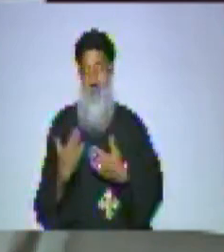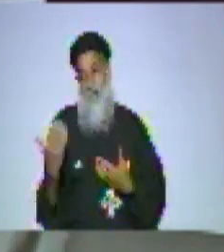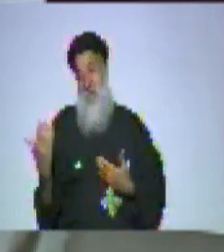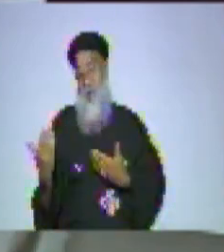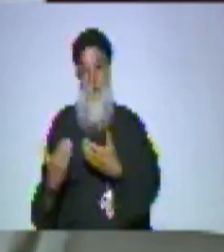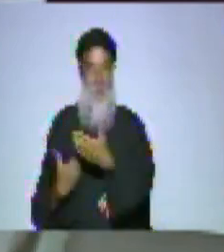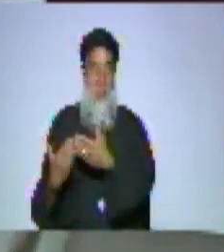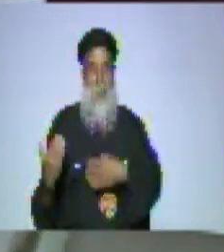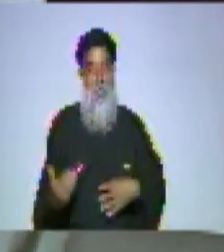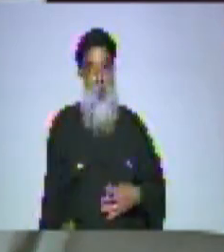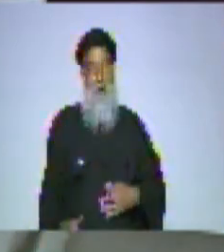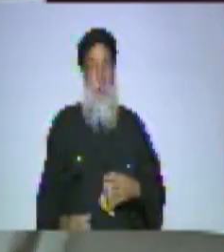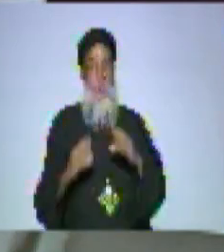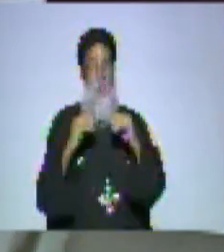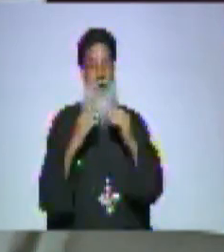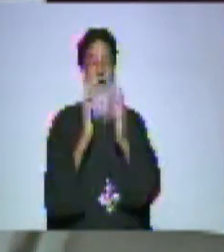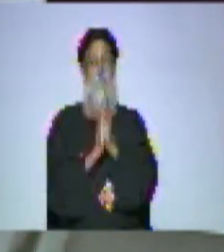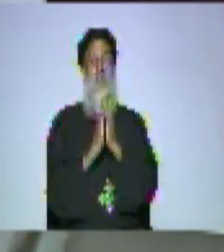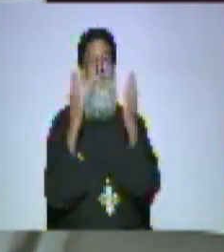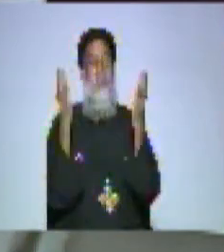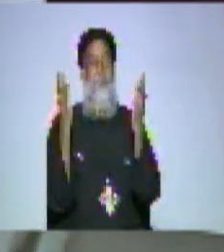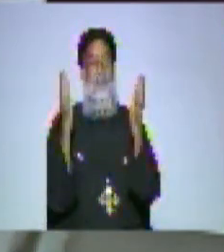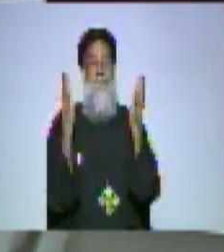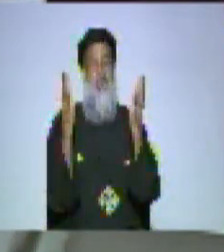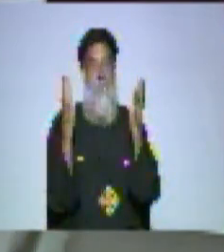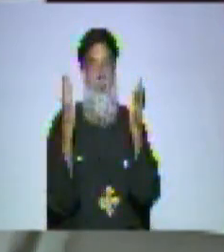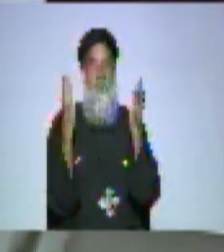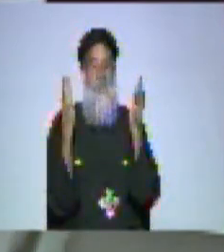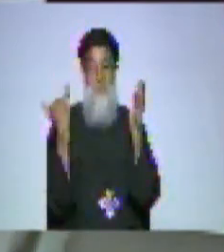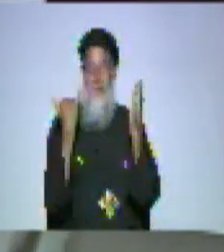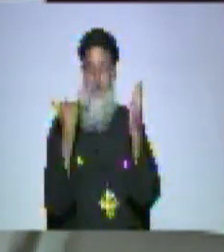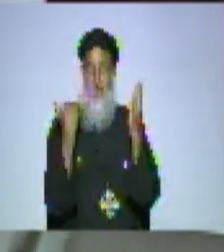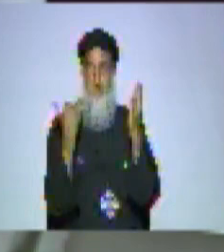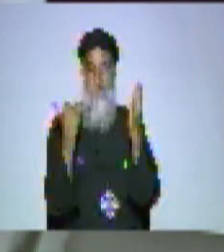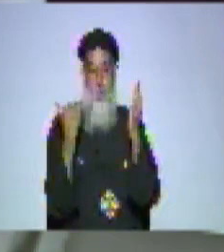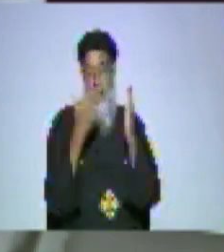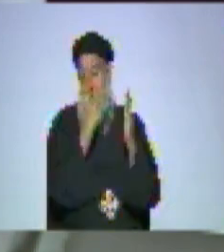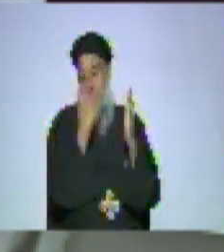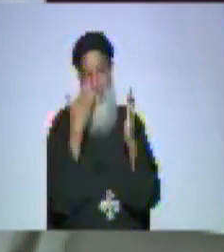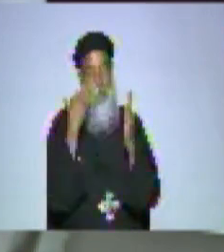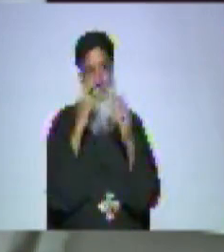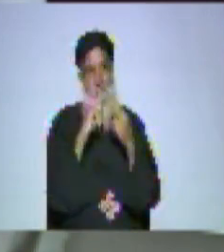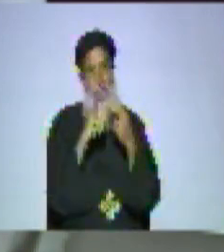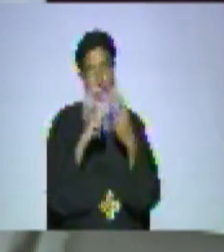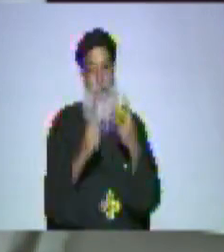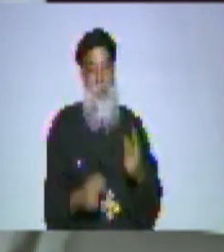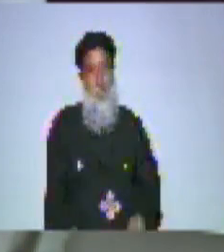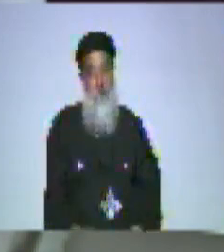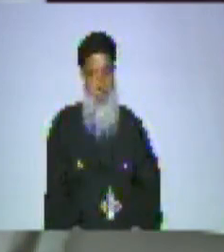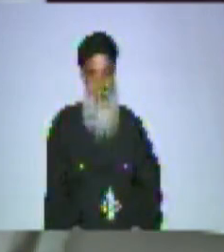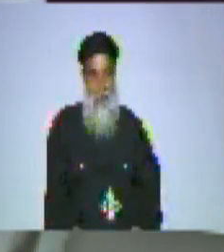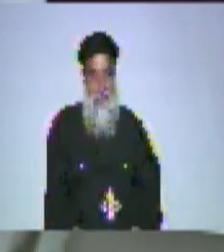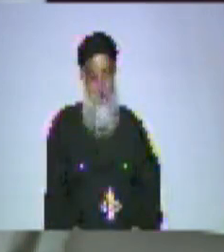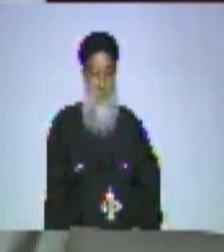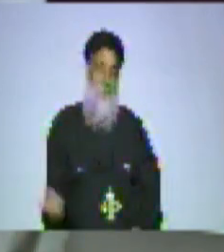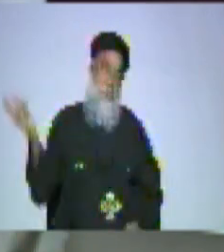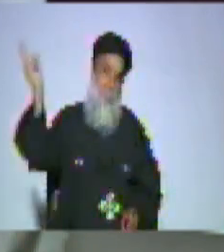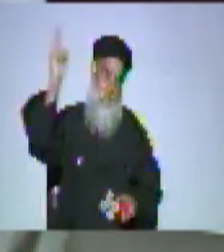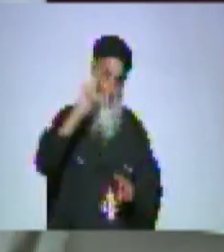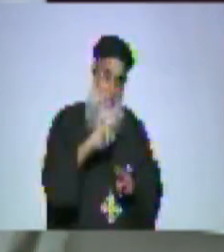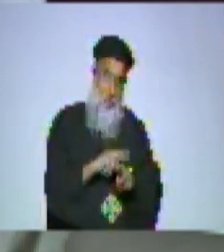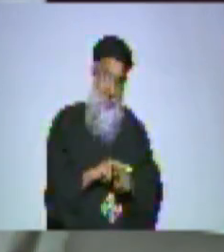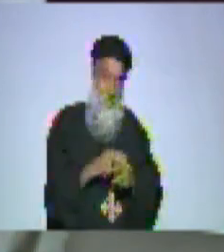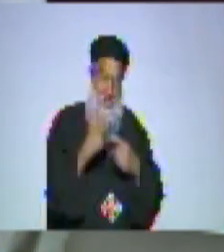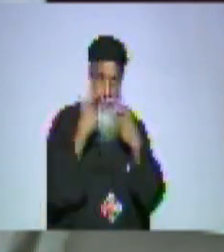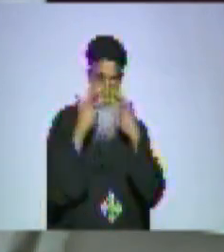فاحنا بنتكلم ربنا في الصلاه ونبقى قريبين منه بالصوم ونبقى كمان